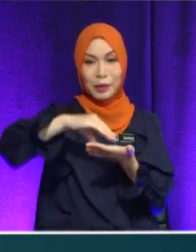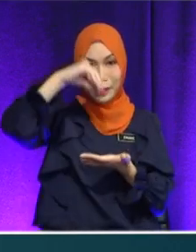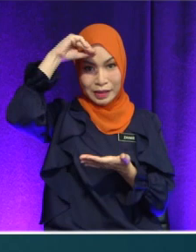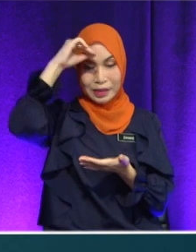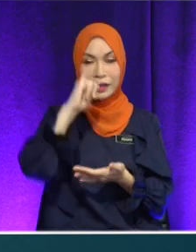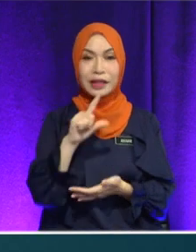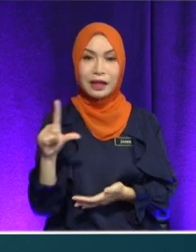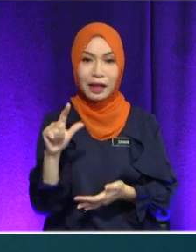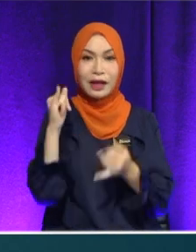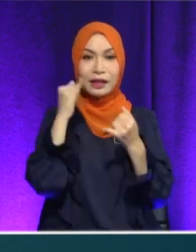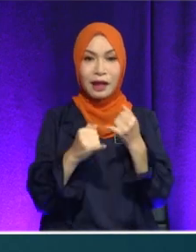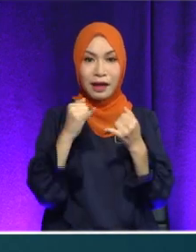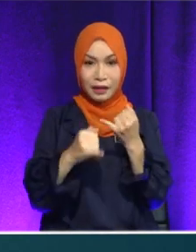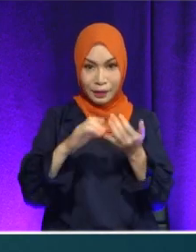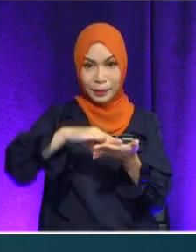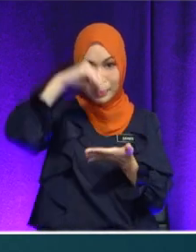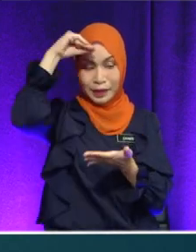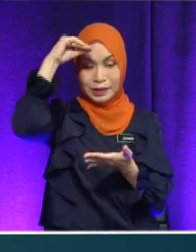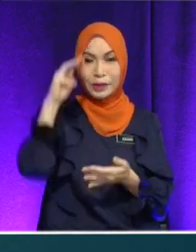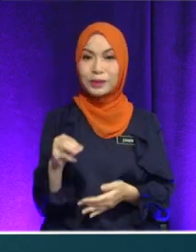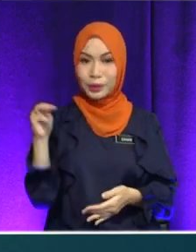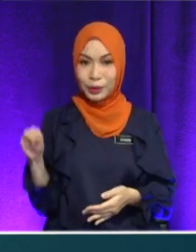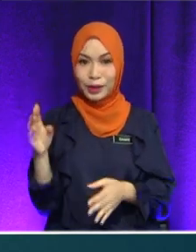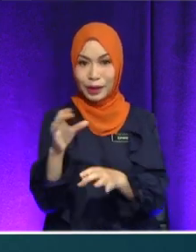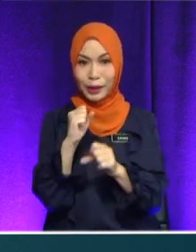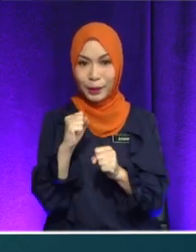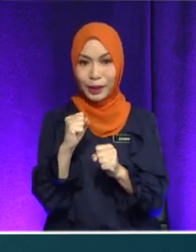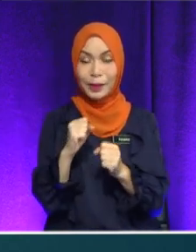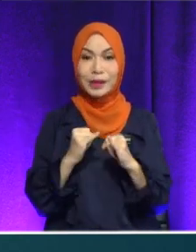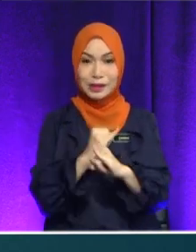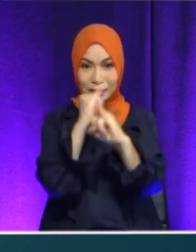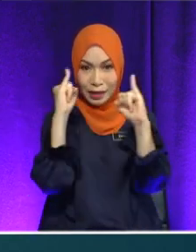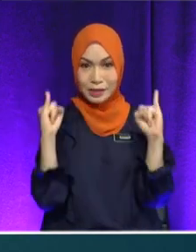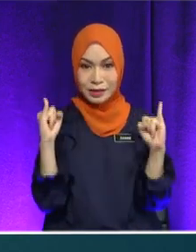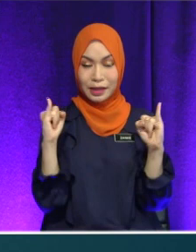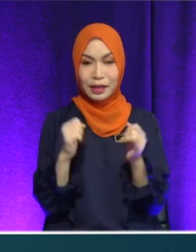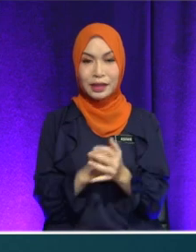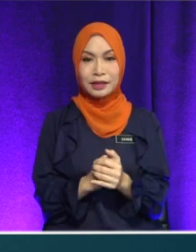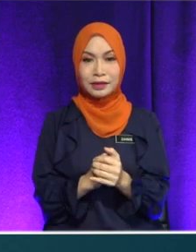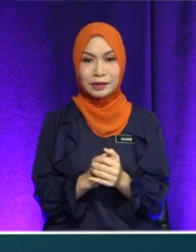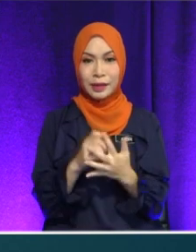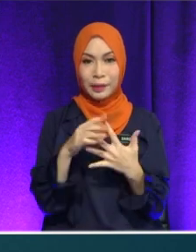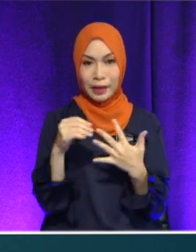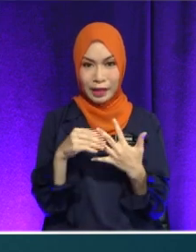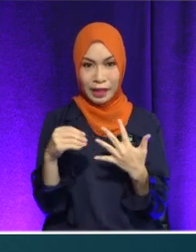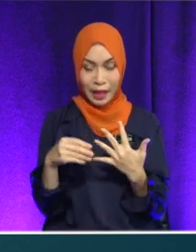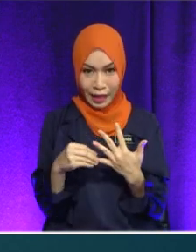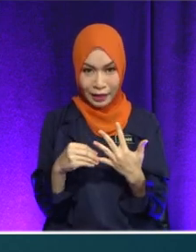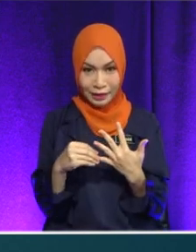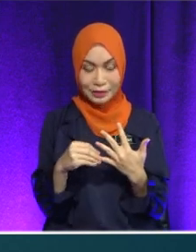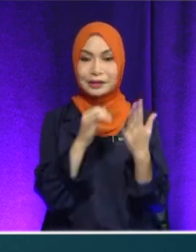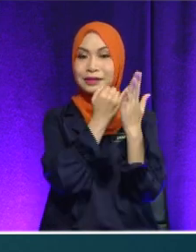pembelajaran ini murid dapat menjelaskan seni catatan bakat pengikut abad pilihan dari segi aspek adegan